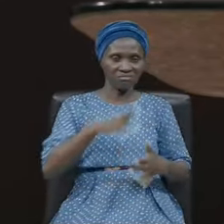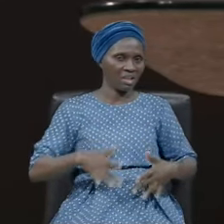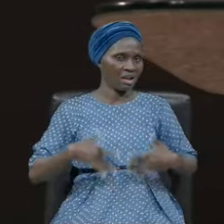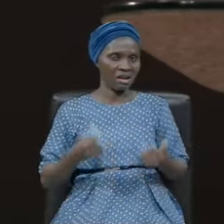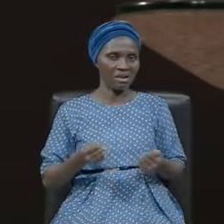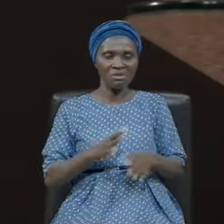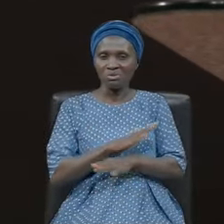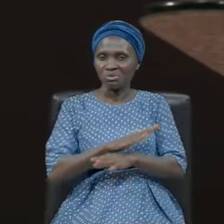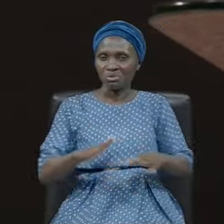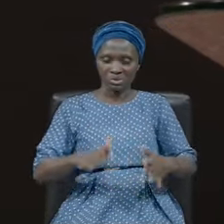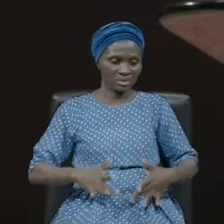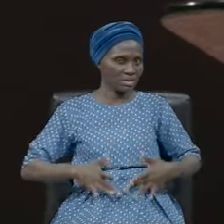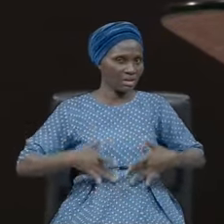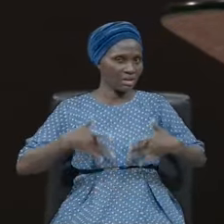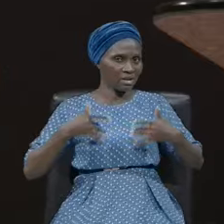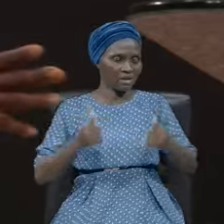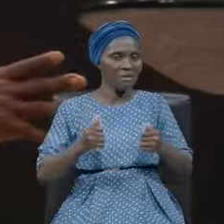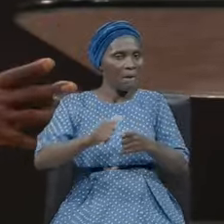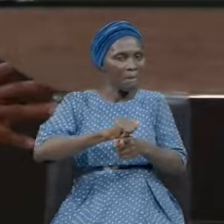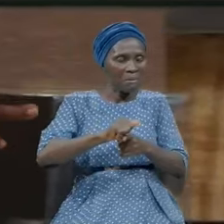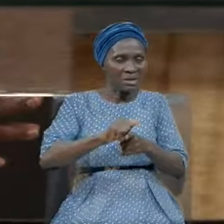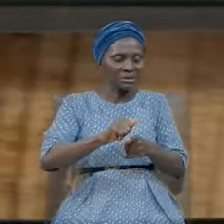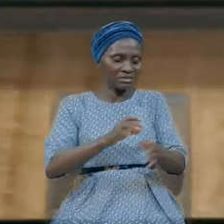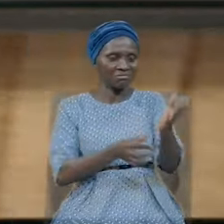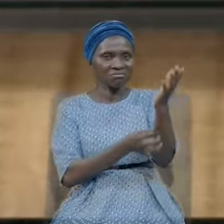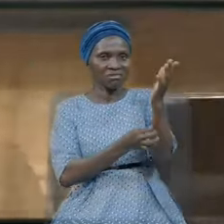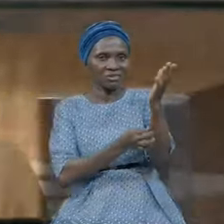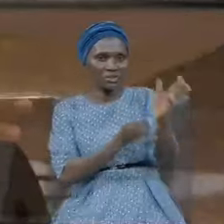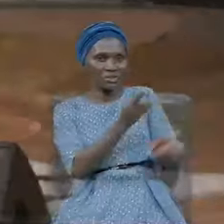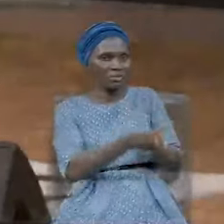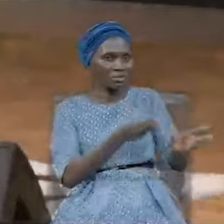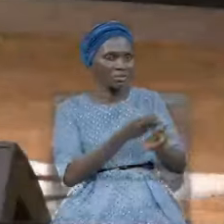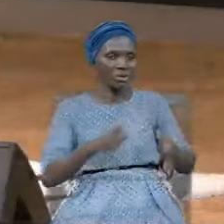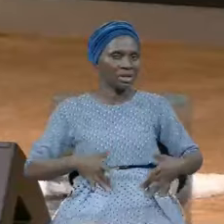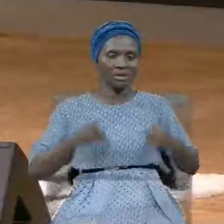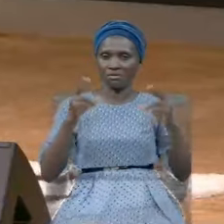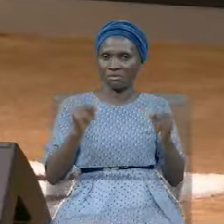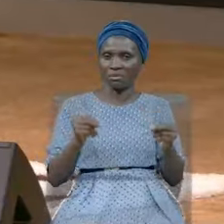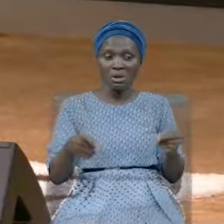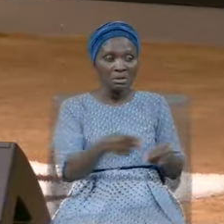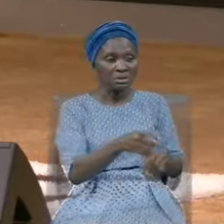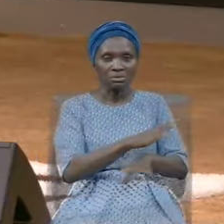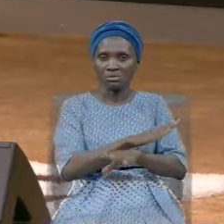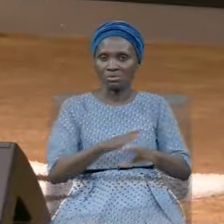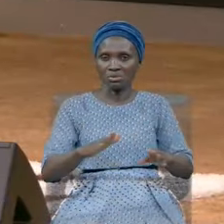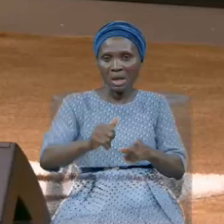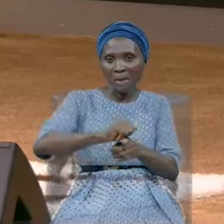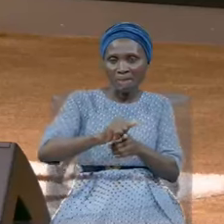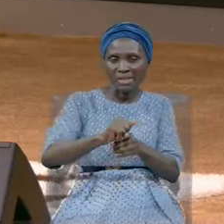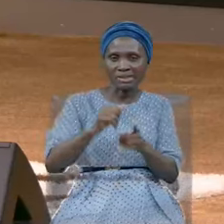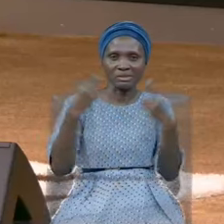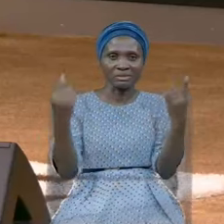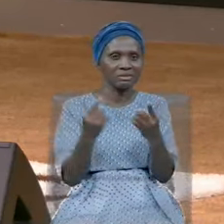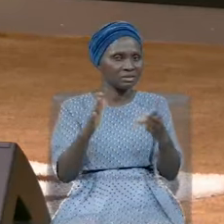Ils ne mènent pas une vie charnelle. Ils ne mènent pas une vie pécheresse. Ils ne mènent pas une